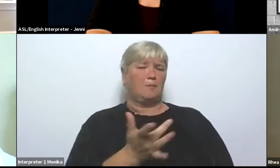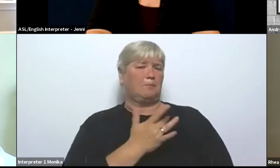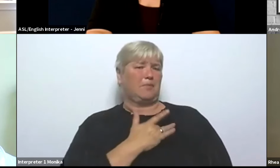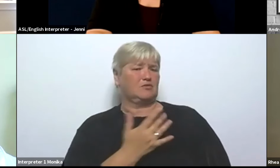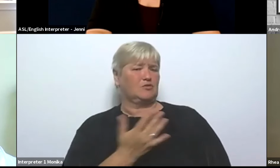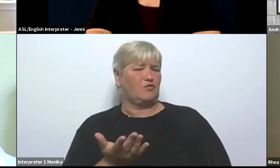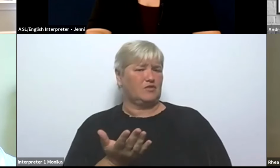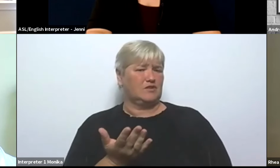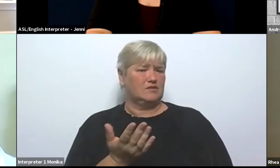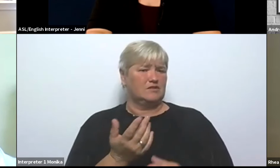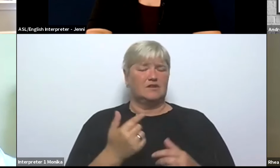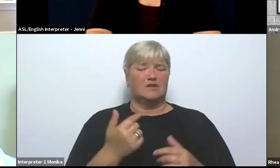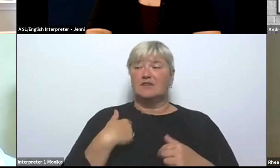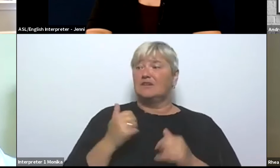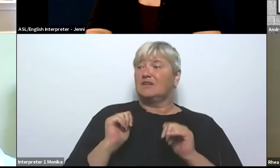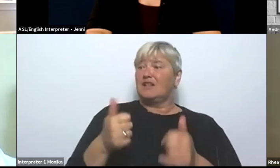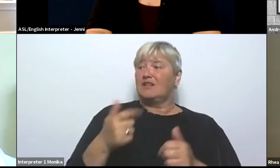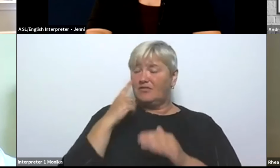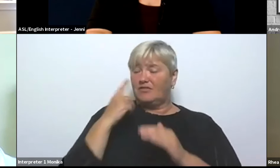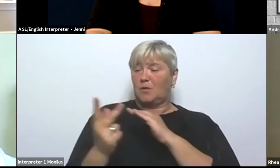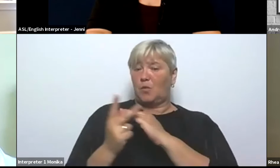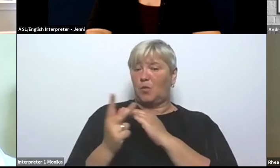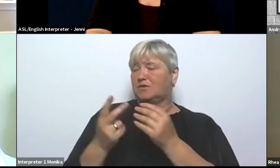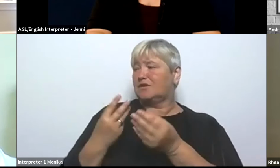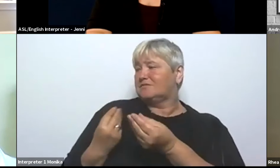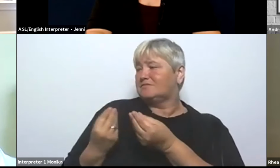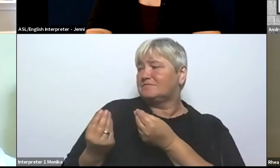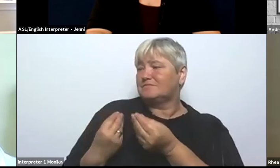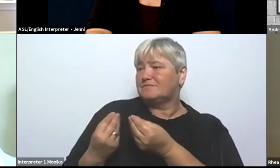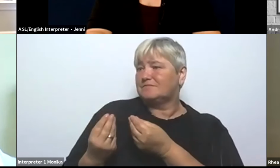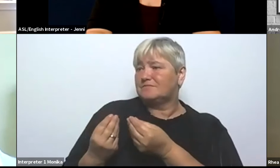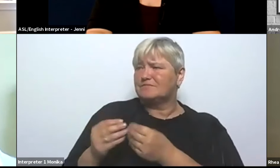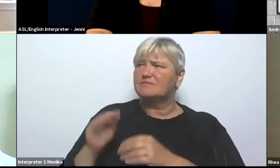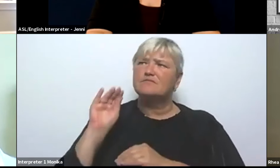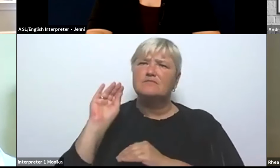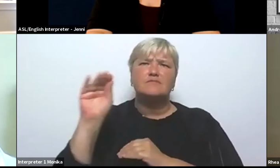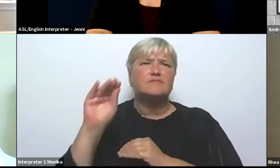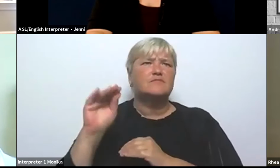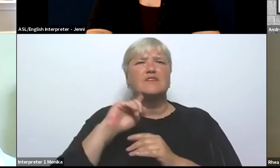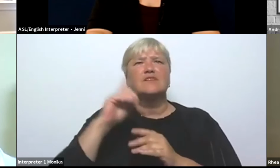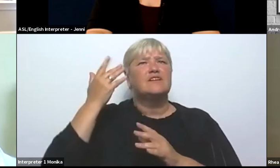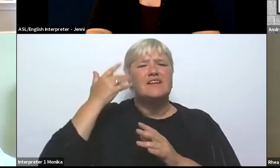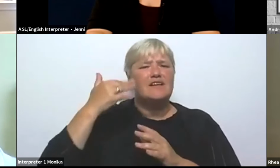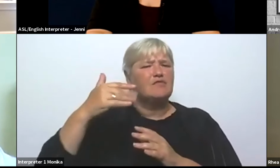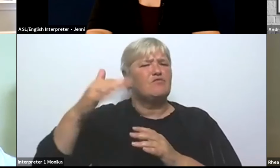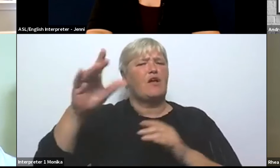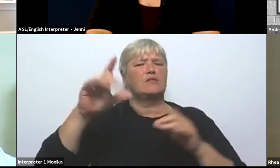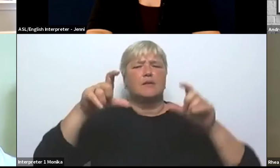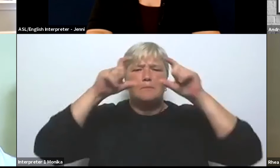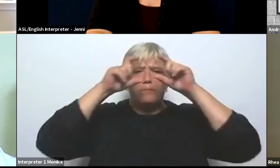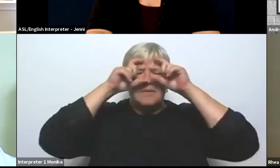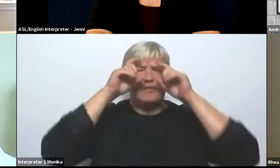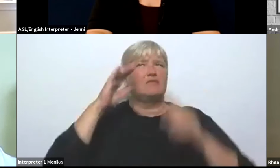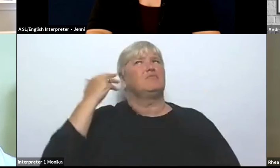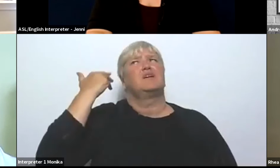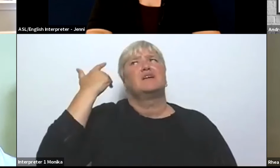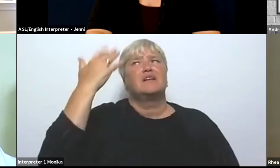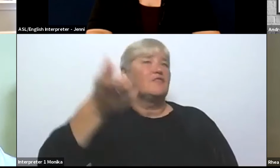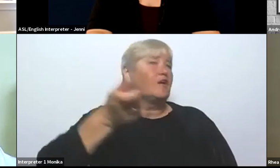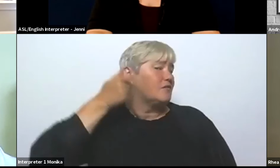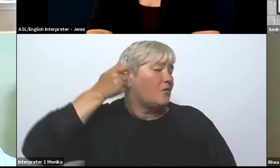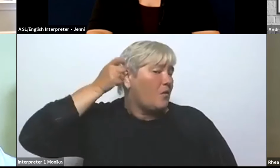hilft, wenn ich mit Kunden spreche, wenn ich dir darauf aufmerksam mache, es ist nicht nur irgendwann die Sehbrille oder das Hörgerät, das kommt, es kann